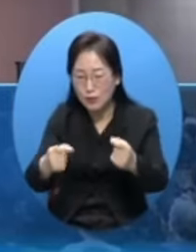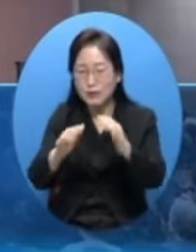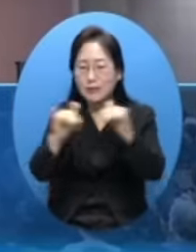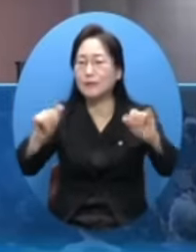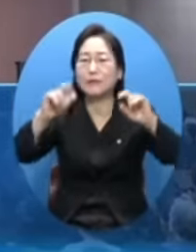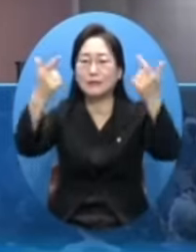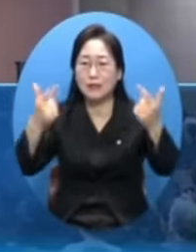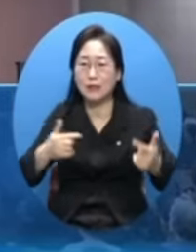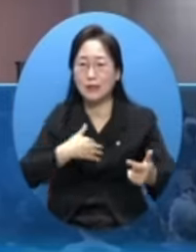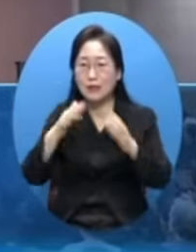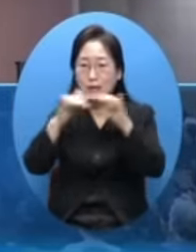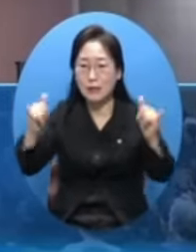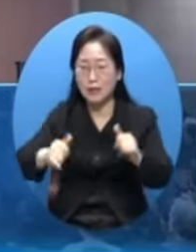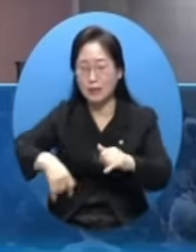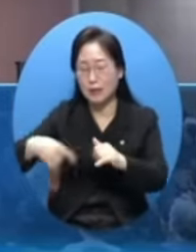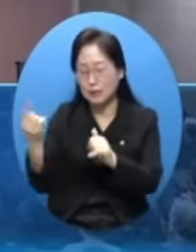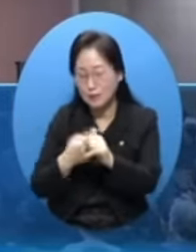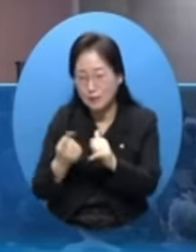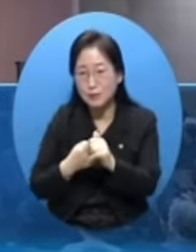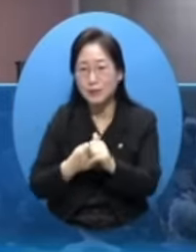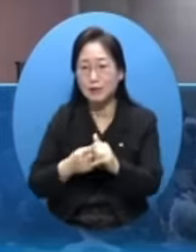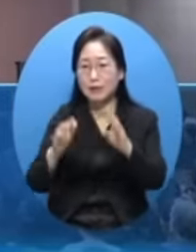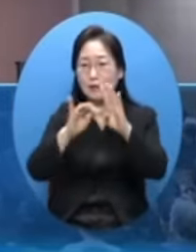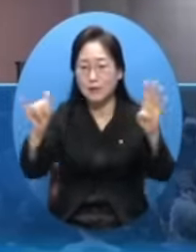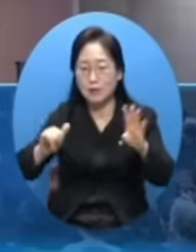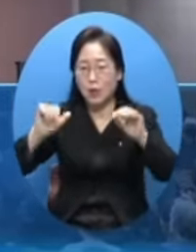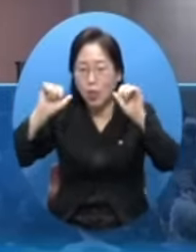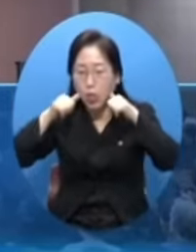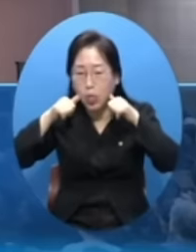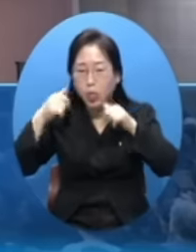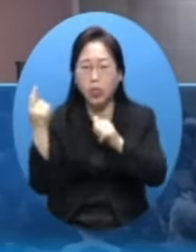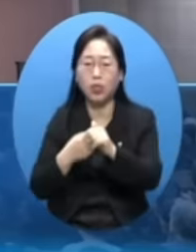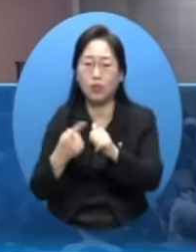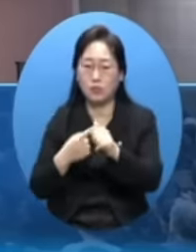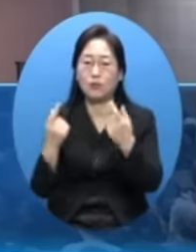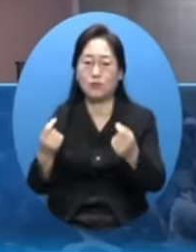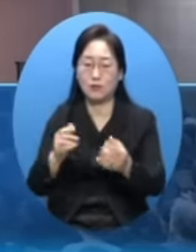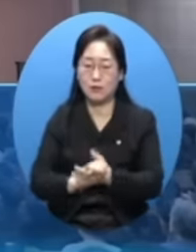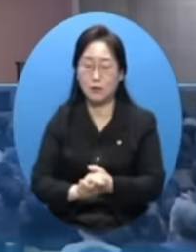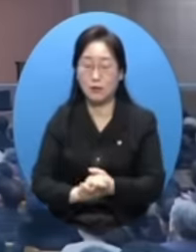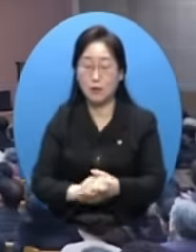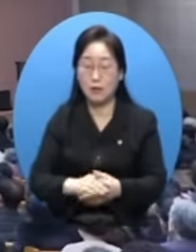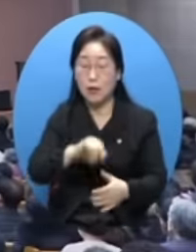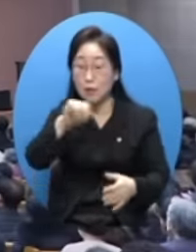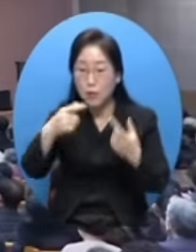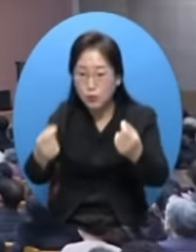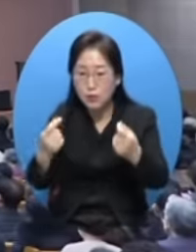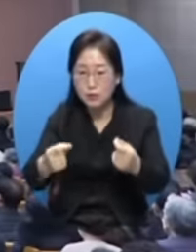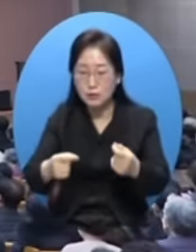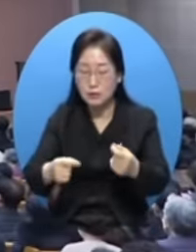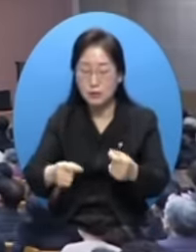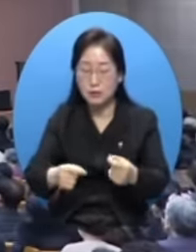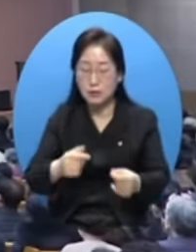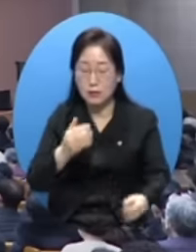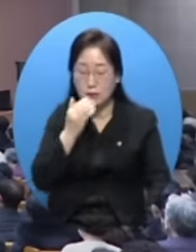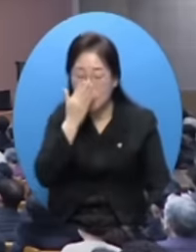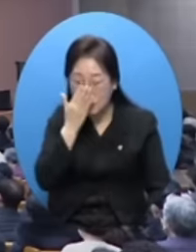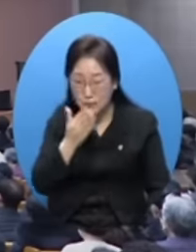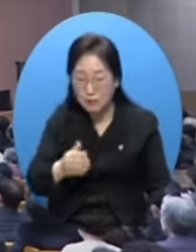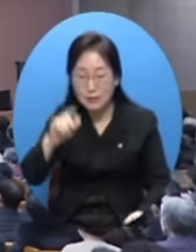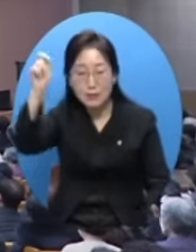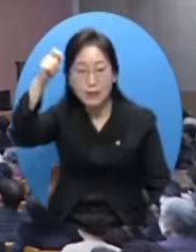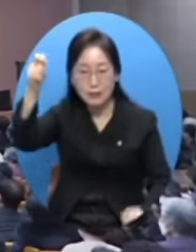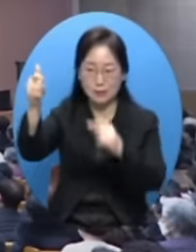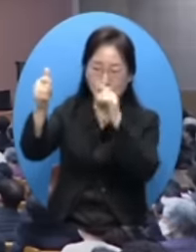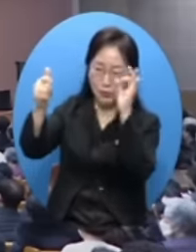아니라 사람의 비방 그리요 백성의 조롱거리 이이다 이처럼 벌레처럼 깨어지고 낮아진 다윗과 함께하여 주셔서